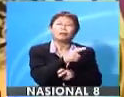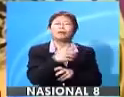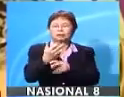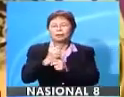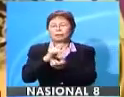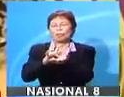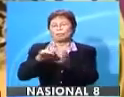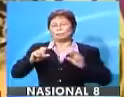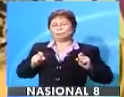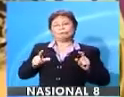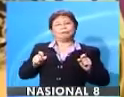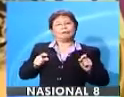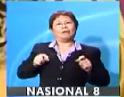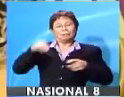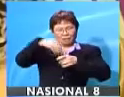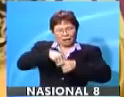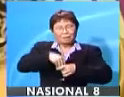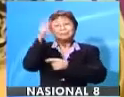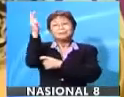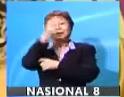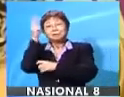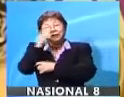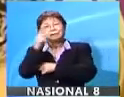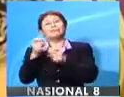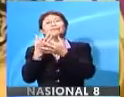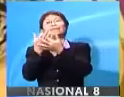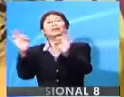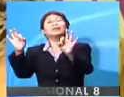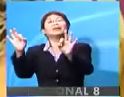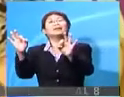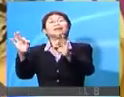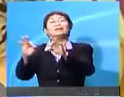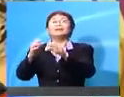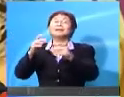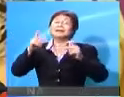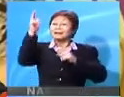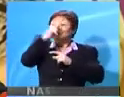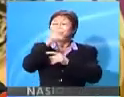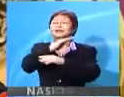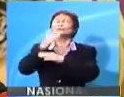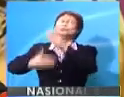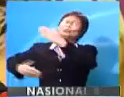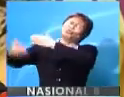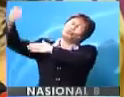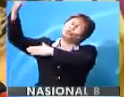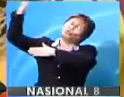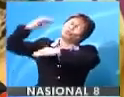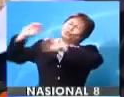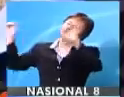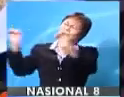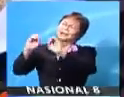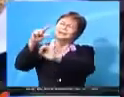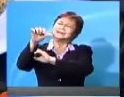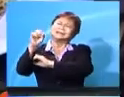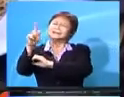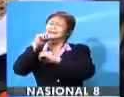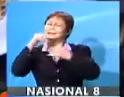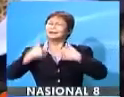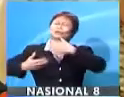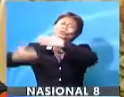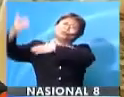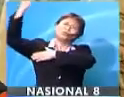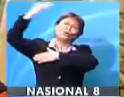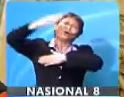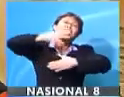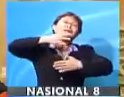swasta. Kerana di dalam sektor kerajaan, daripada awal dulu, kita tiada ada GST. Beliau